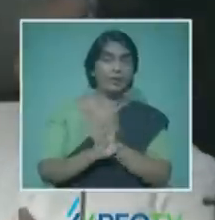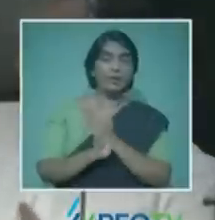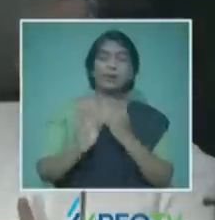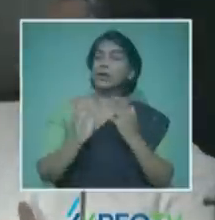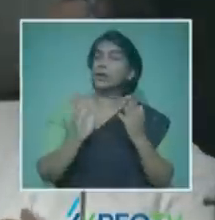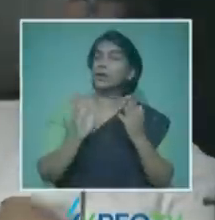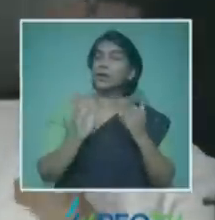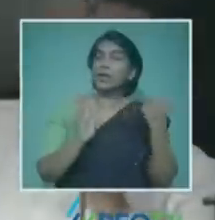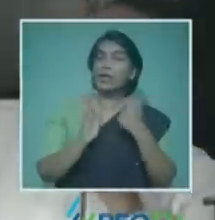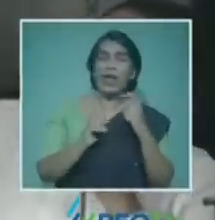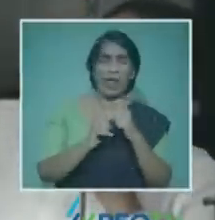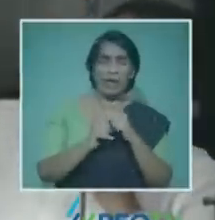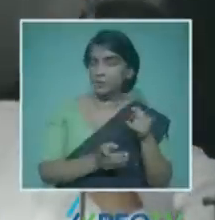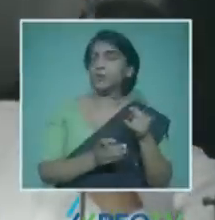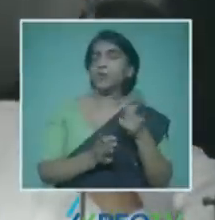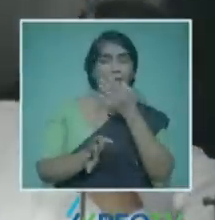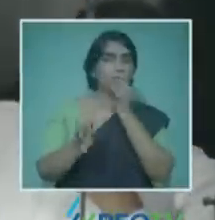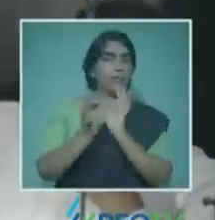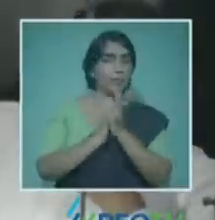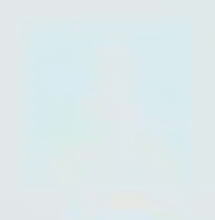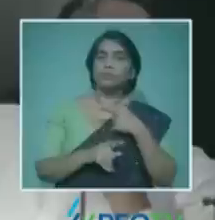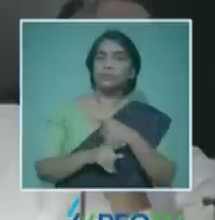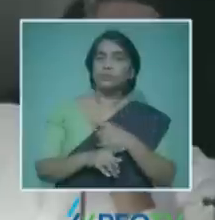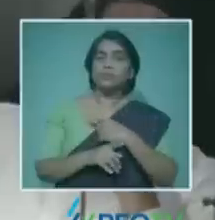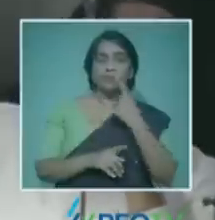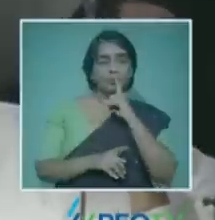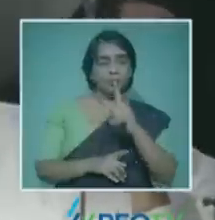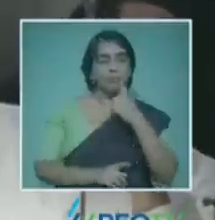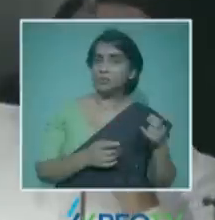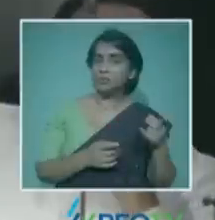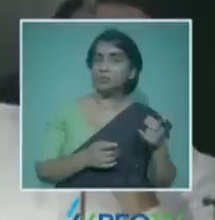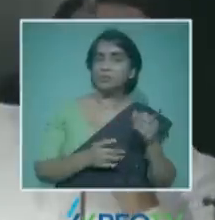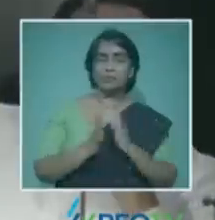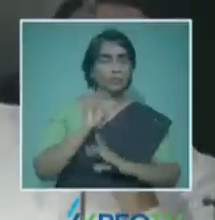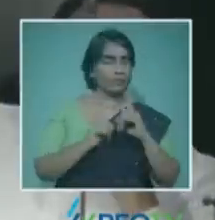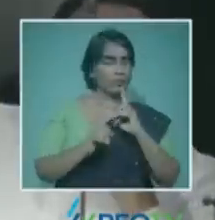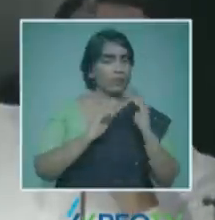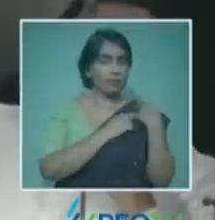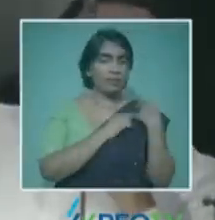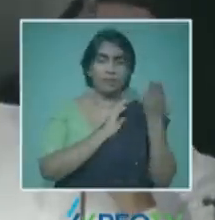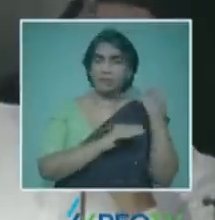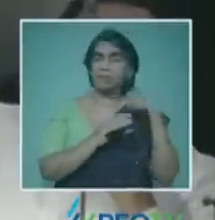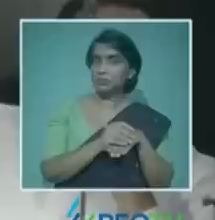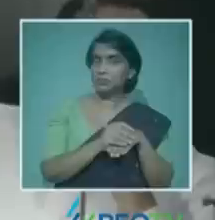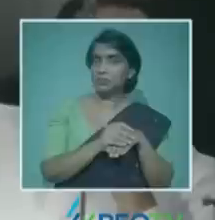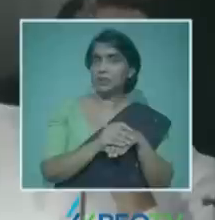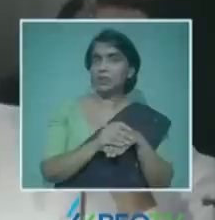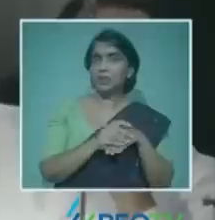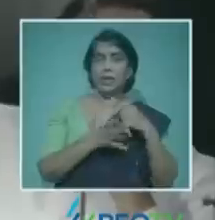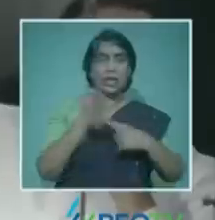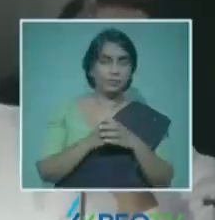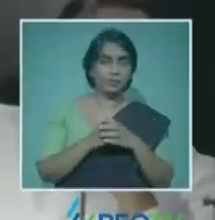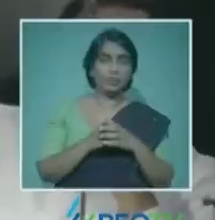එම්මී නියු ඩයමන්ඩ් කියන නැව. ගිනිබත් වුණාට පස්සේ කියන්න කනගාටුයි අමාත්‍යංශයේ බාරව එවකට හිටපු